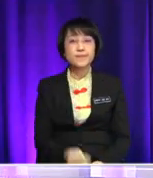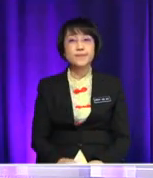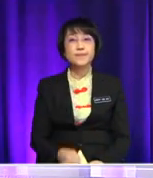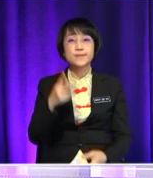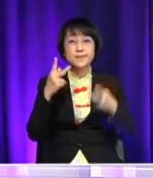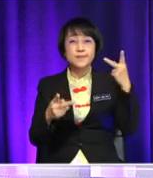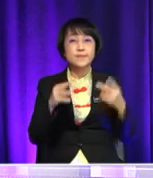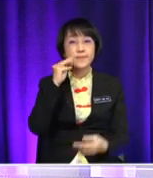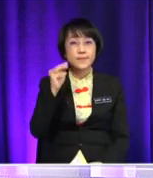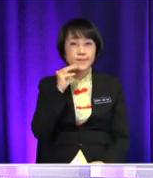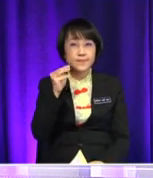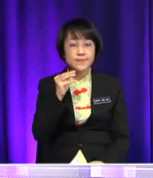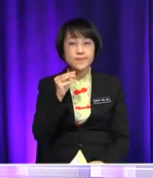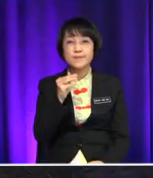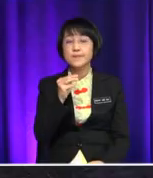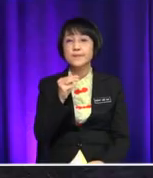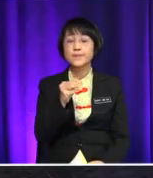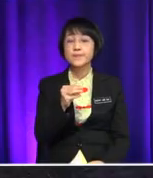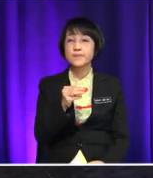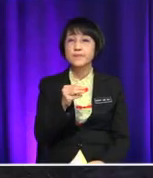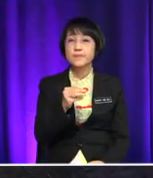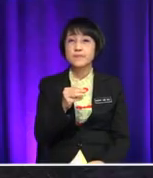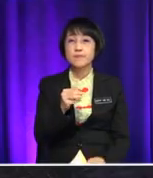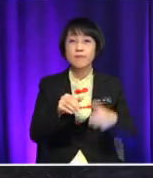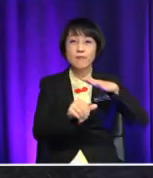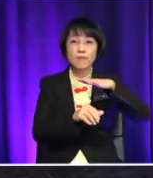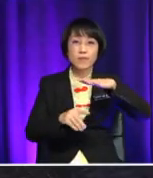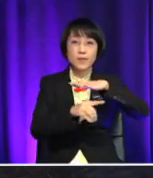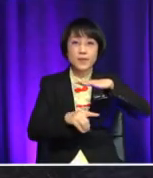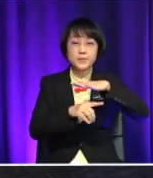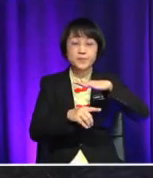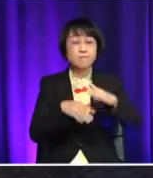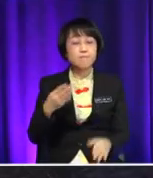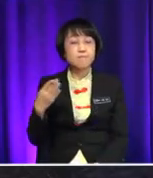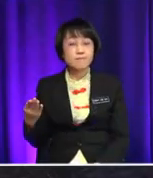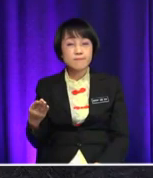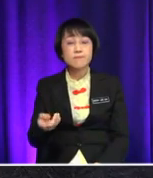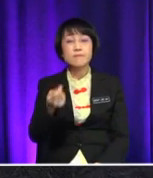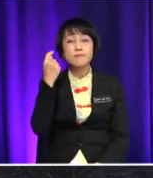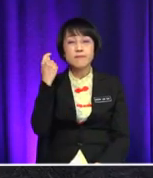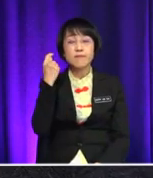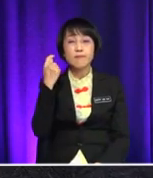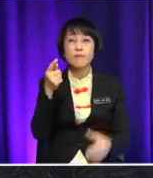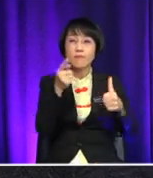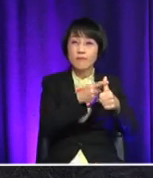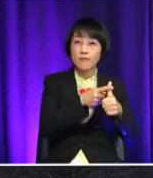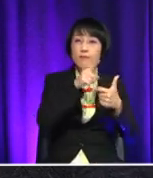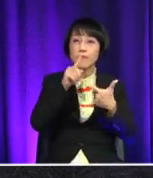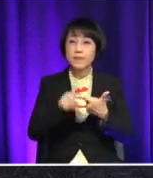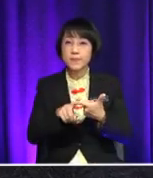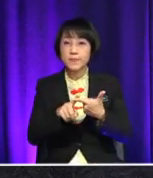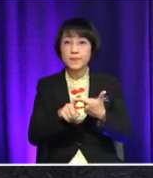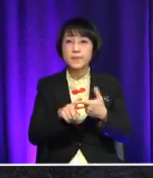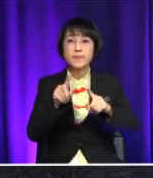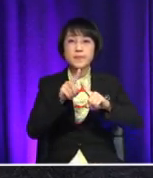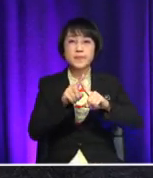pribadi berdasarkan bahan yang diperdengarkan tadi itu audio 1 dan audio 2 yang paling keruh apa yang Mira nampak